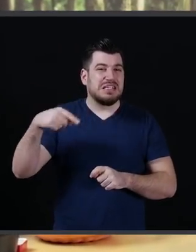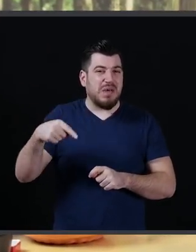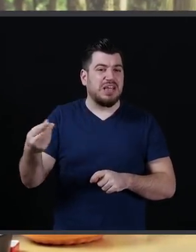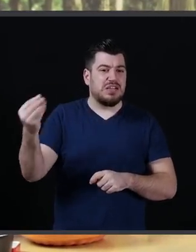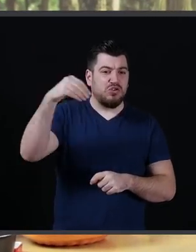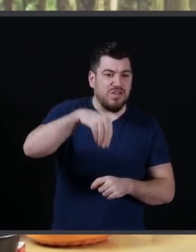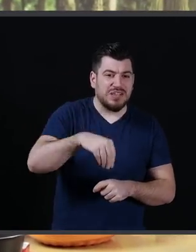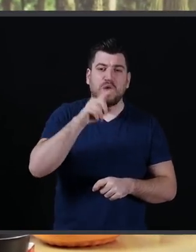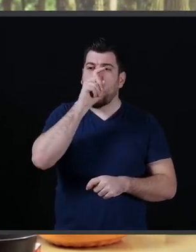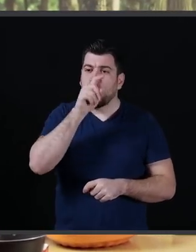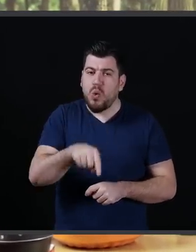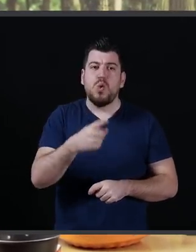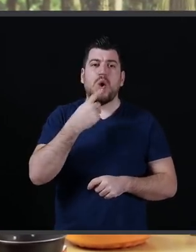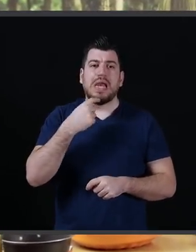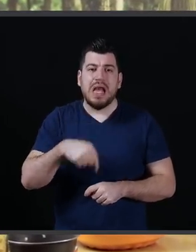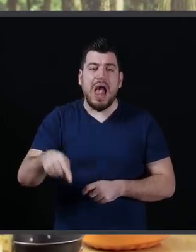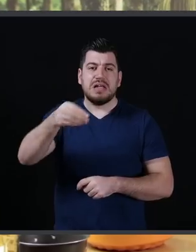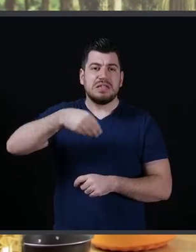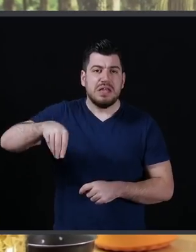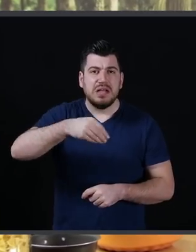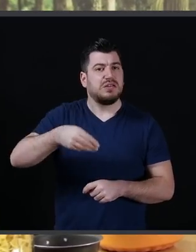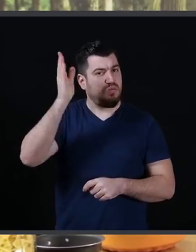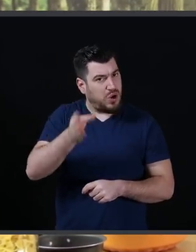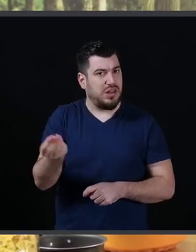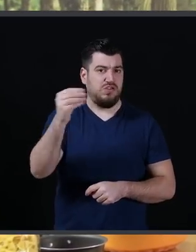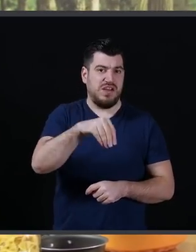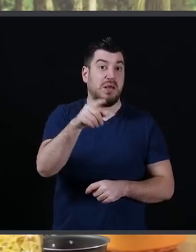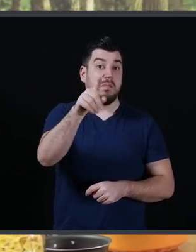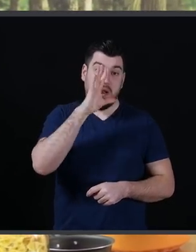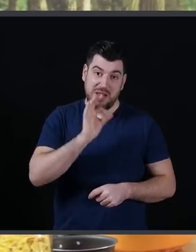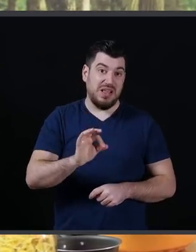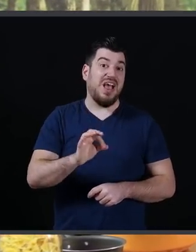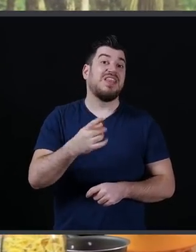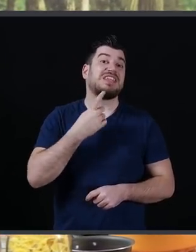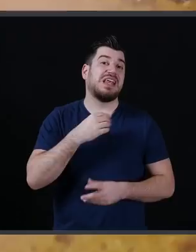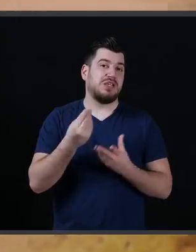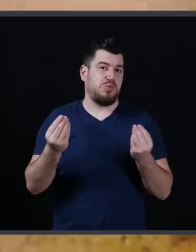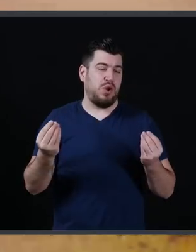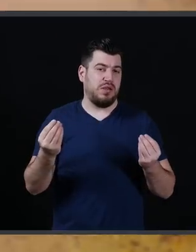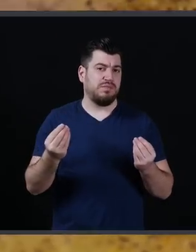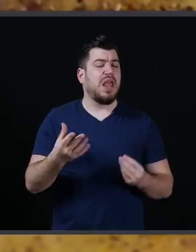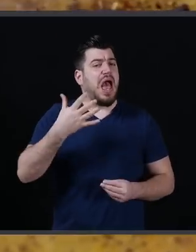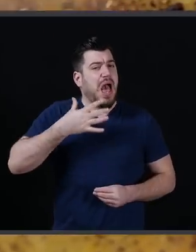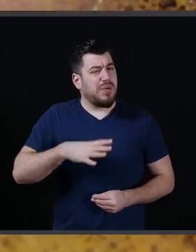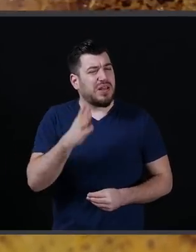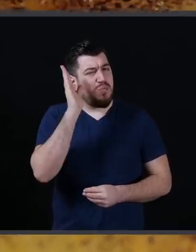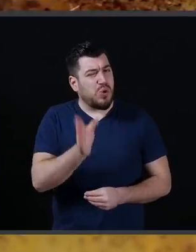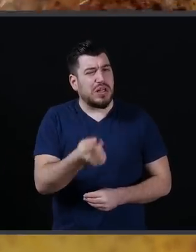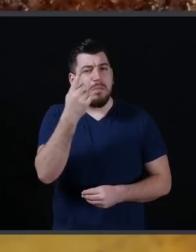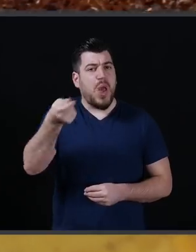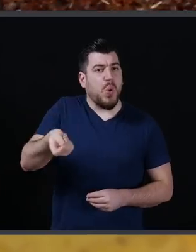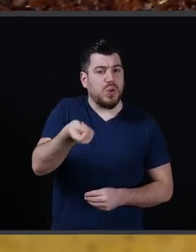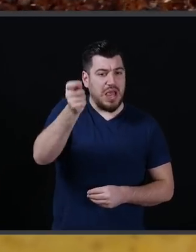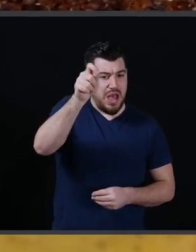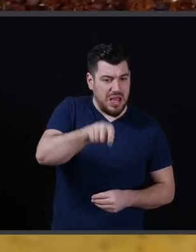σάλτσες Να το βάζετε παντού Θα ενθουσιαστείτε Άμα θέλετε προαιρετικά Μπορείτε να ρίξετε Μια κουταλιά του γλυκού μέσα Θα δώσει ένα